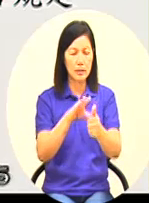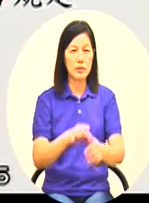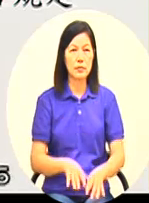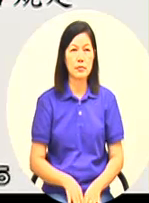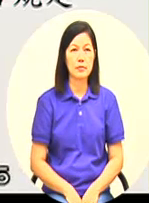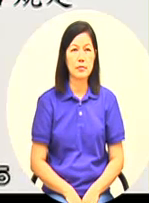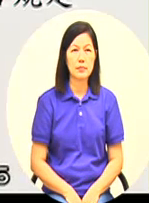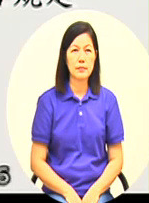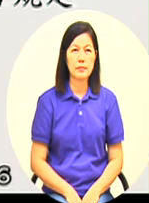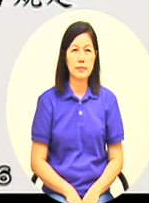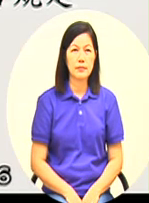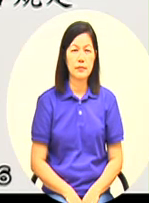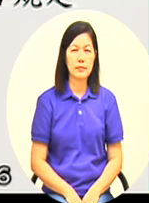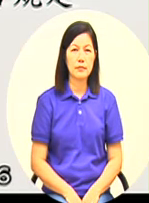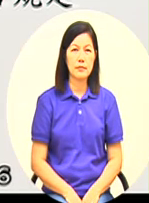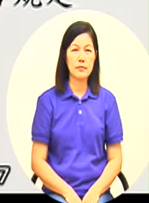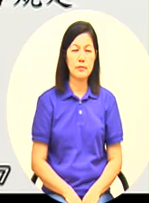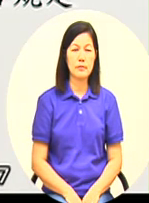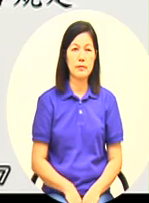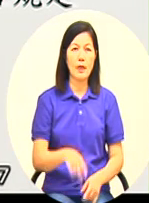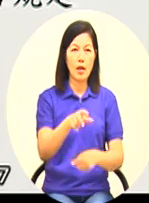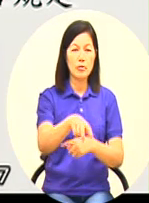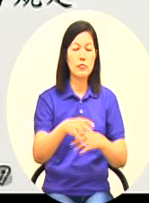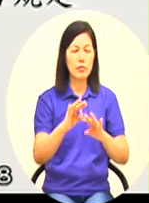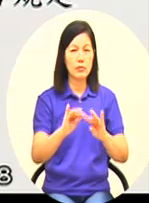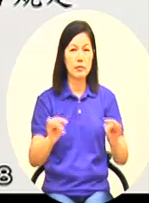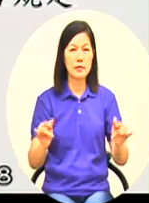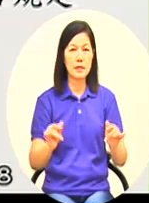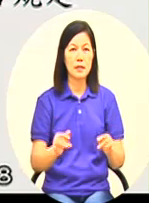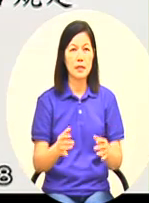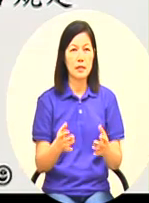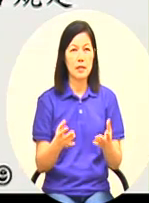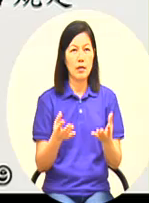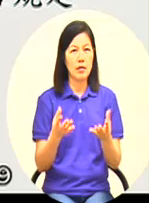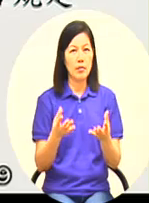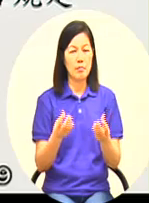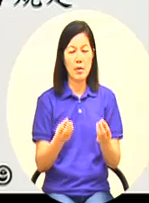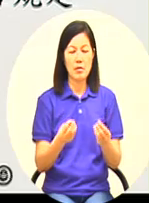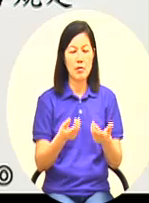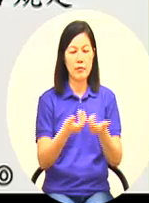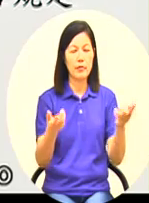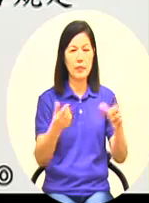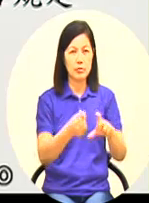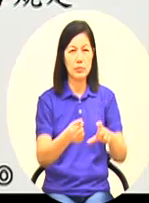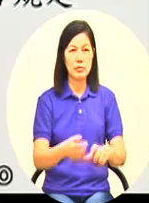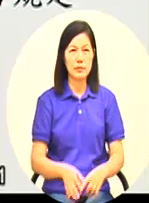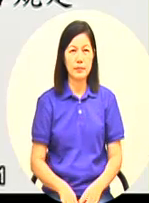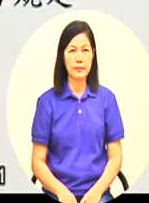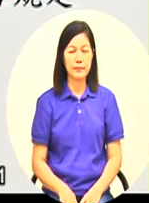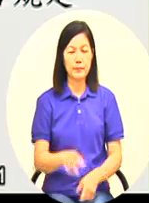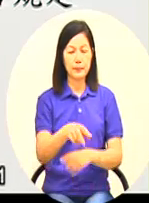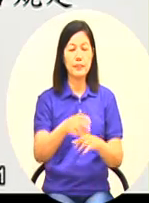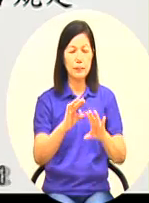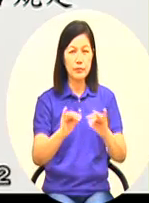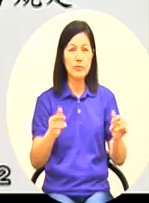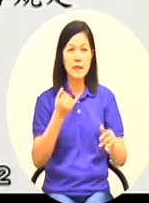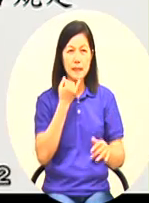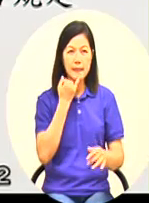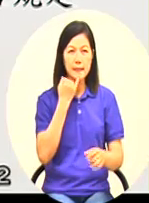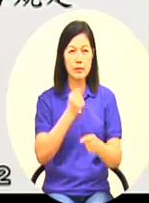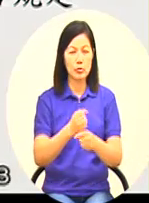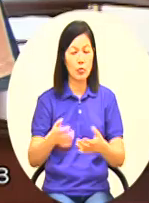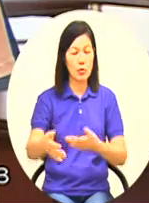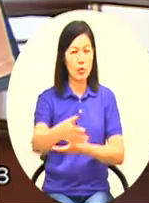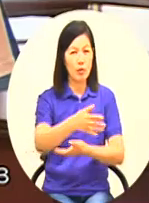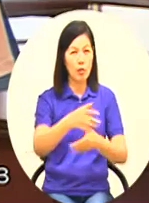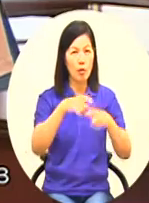为农地伊无违反没有违反分区嘛，农地咧当伊做回收对不